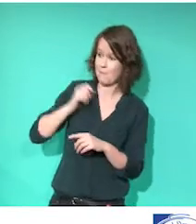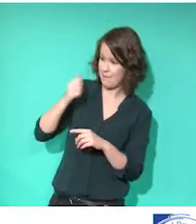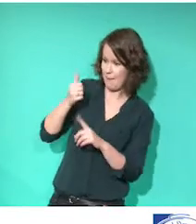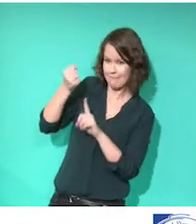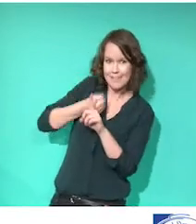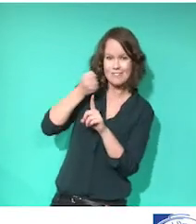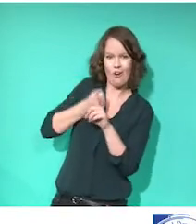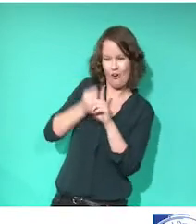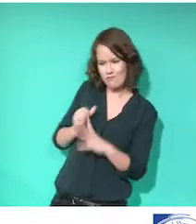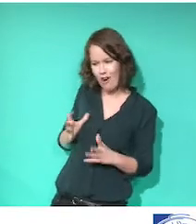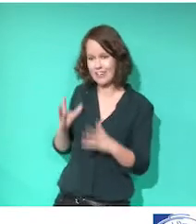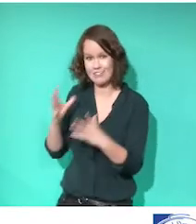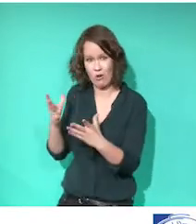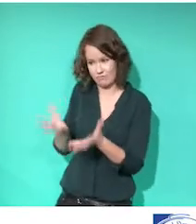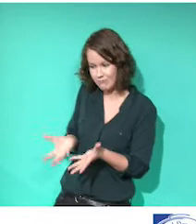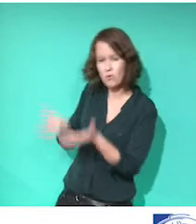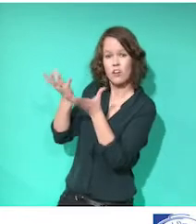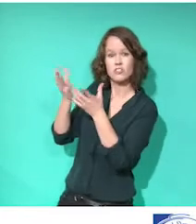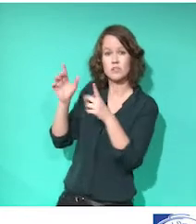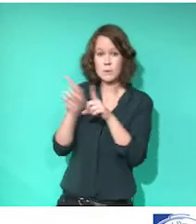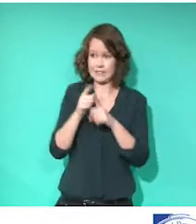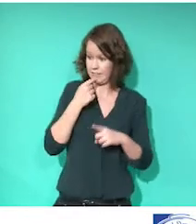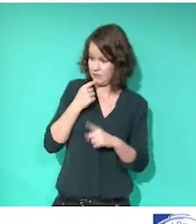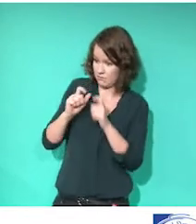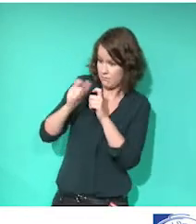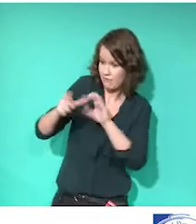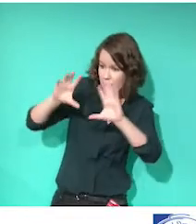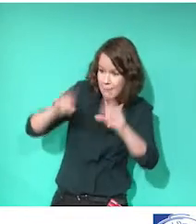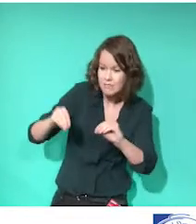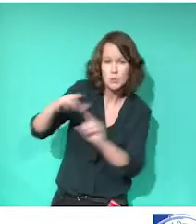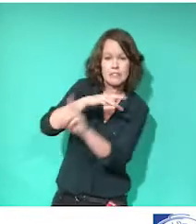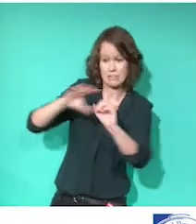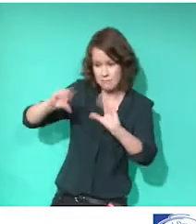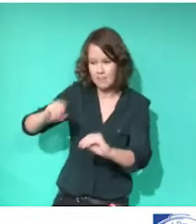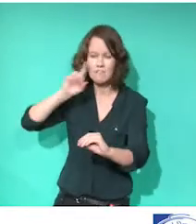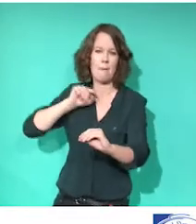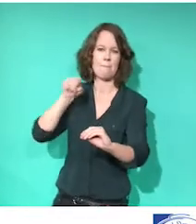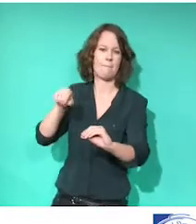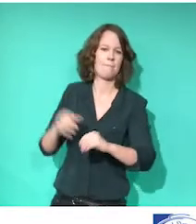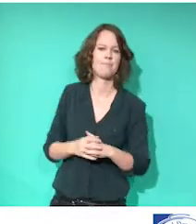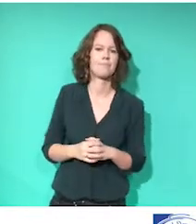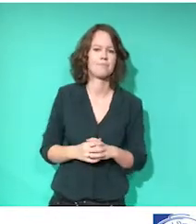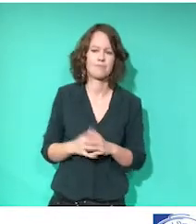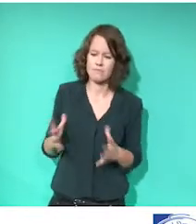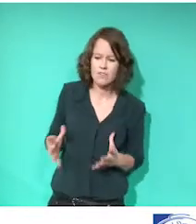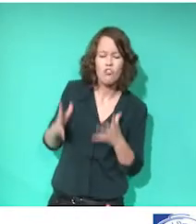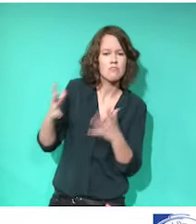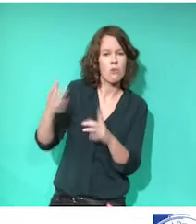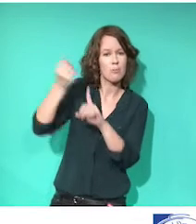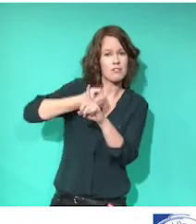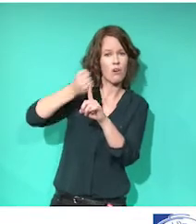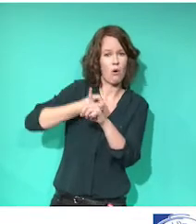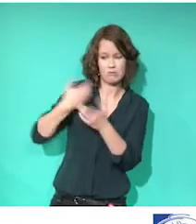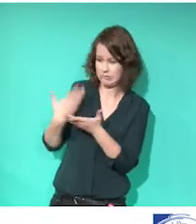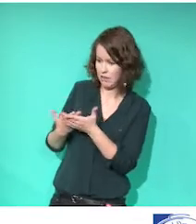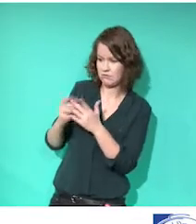aussi œuvrer à promouvoir la place des femmes dans la société. En effet, l'engagement militant est une étape, et cet engagement